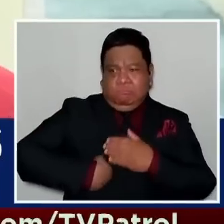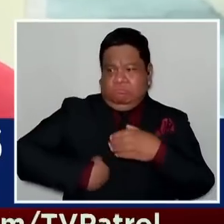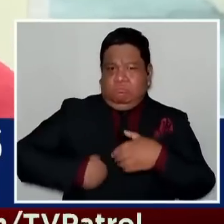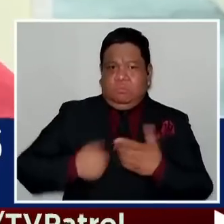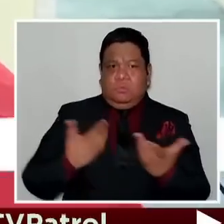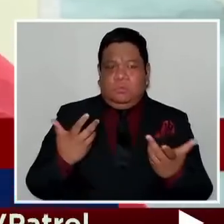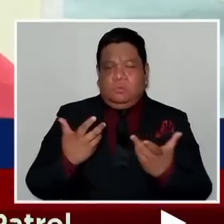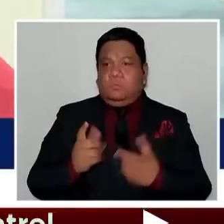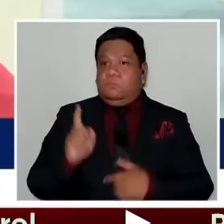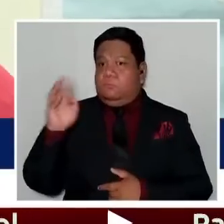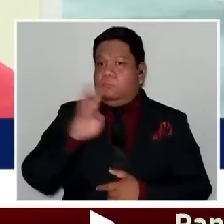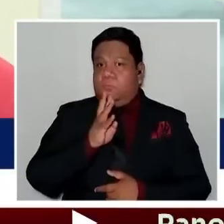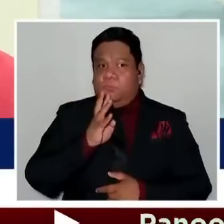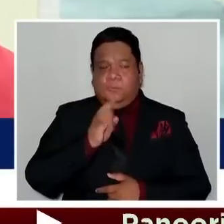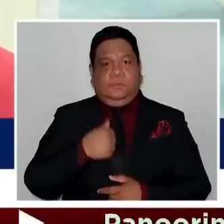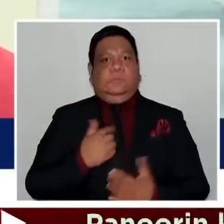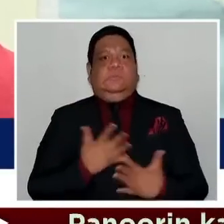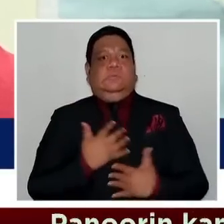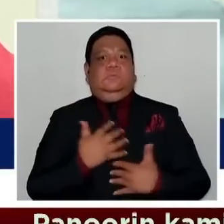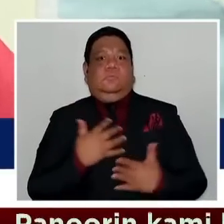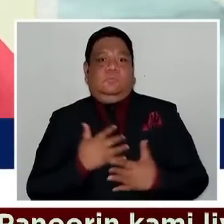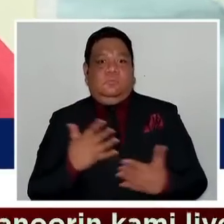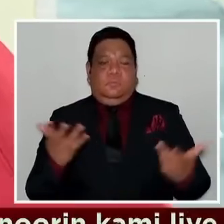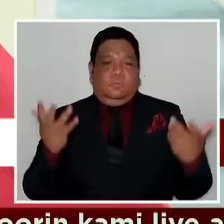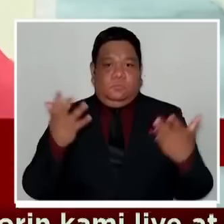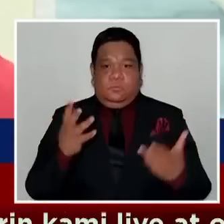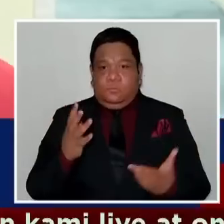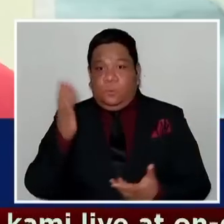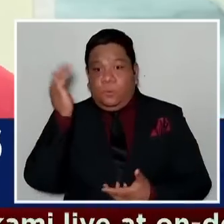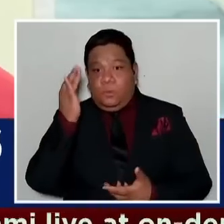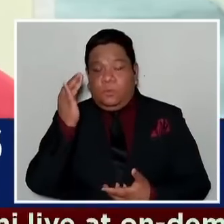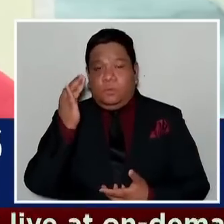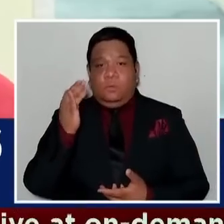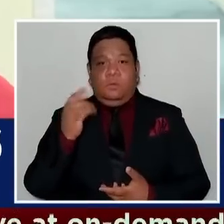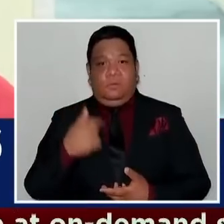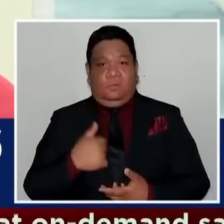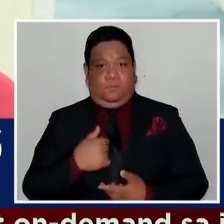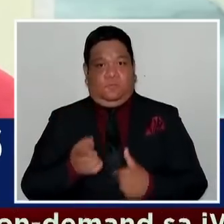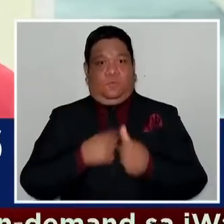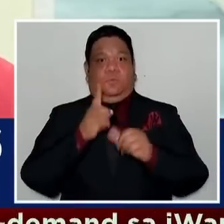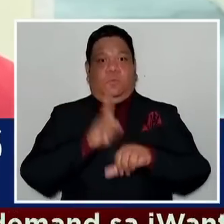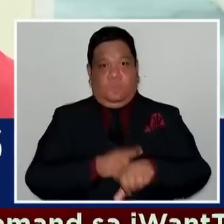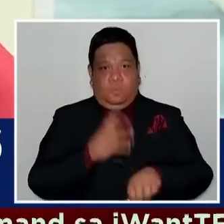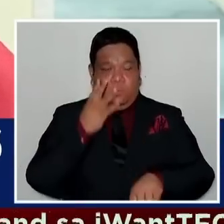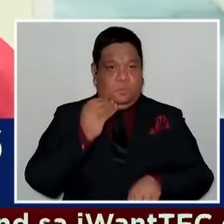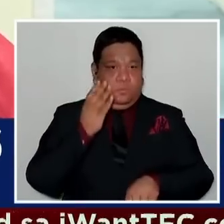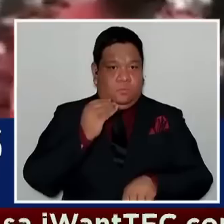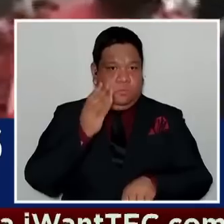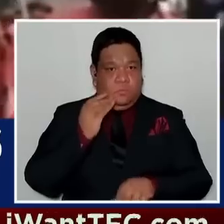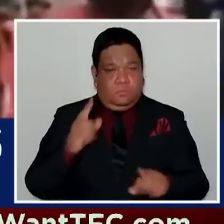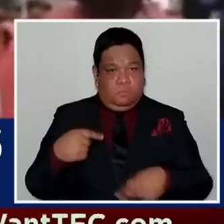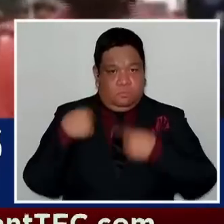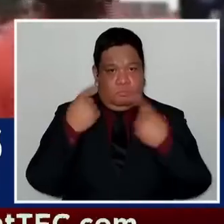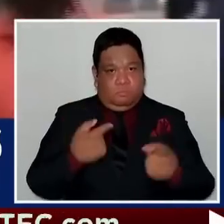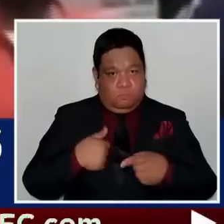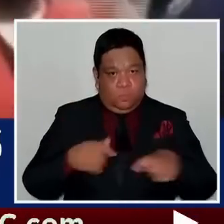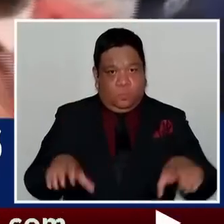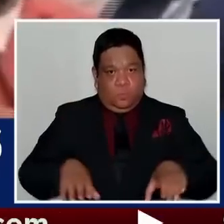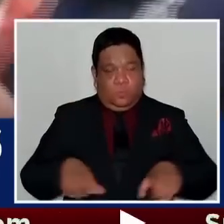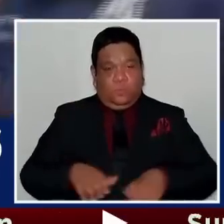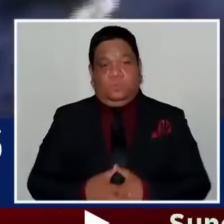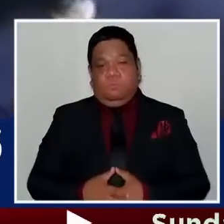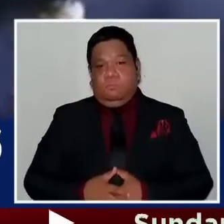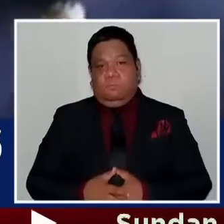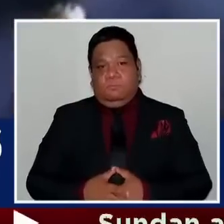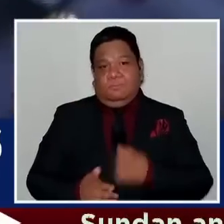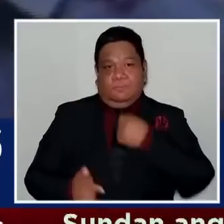mo? Siyempre, ma'am, takot, ma'am, kasi... Nangilaw na kayong kaunti ng gandang tao sa tagal ng servisyo. Sa video, makikita